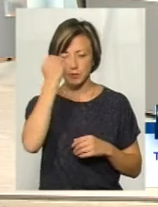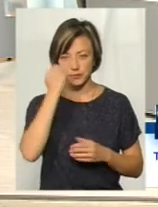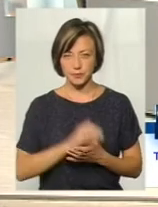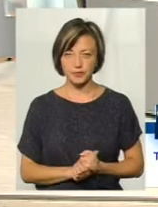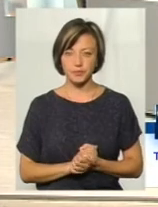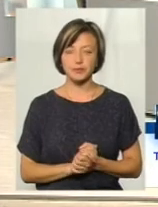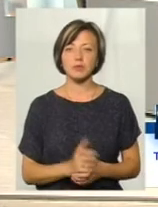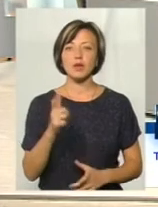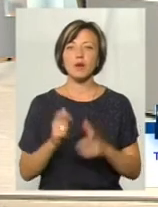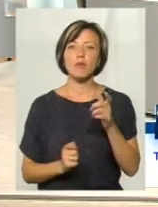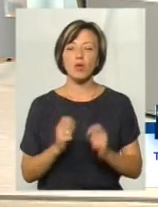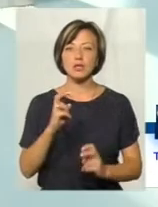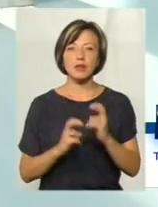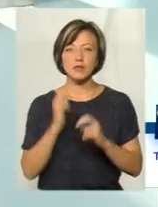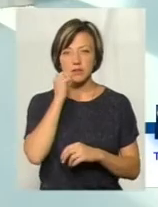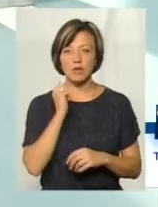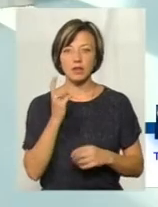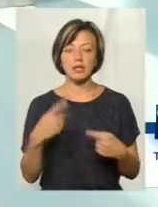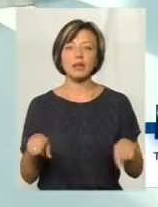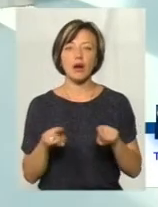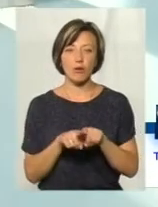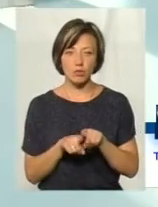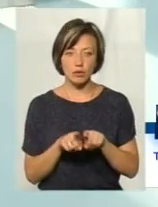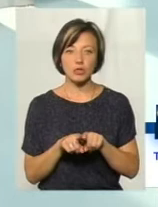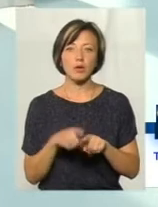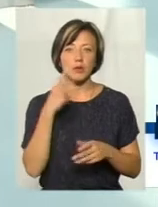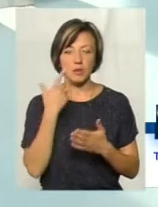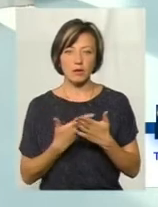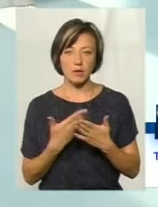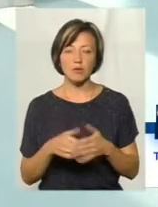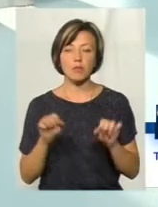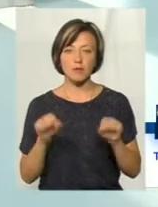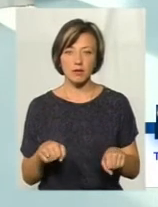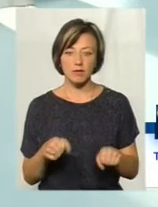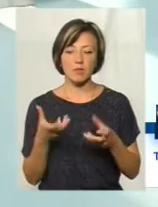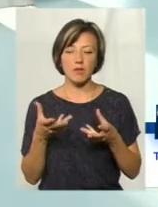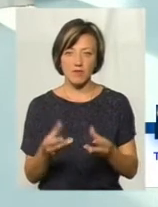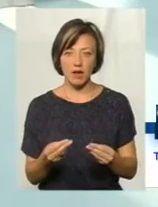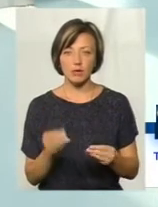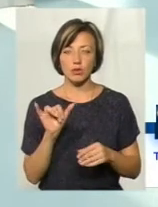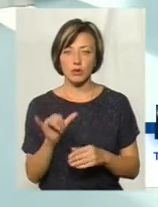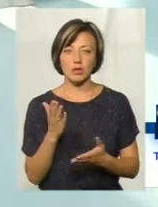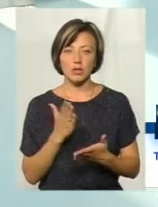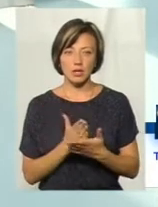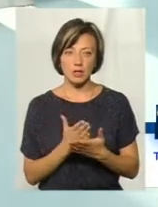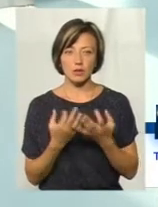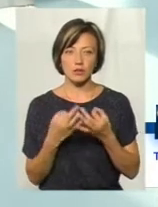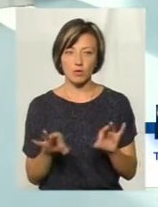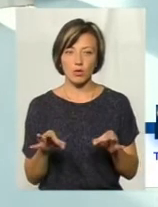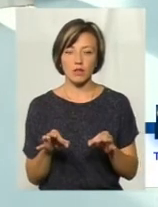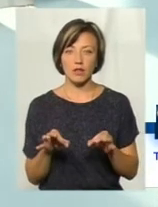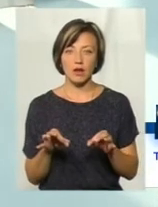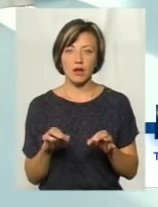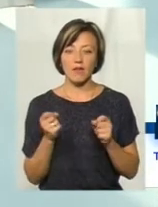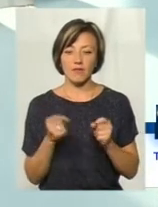дякую. Молокозавод Старокостянтинівський теж, в принципі, припускається, що ймовірно міг чинити вплив. У нього є дозволений випуск,